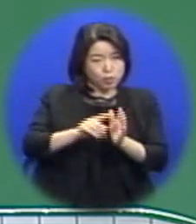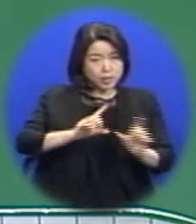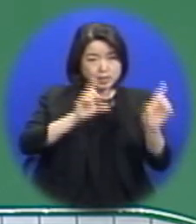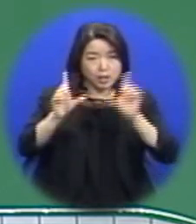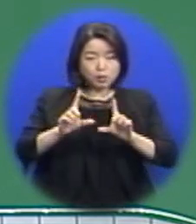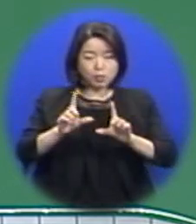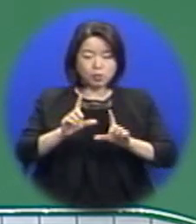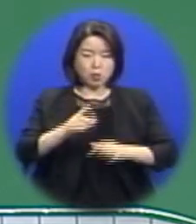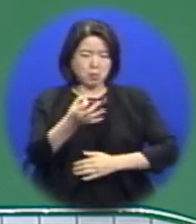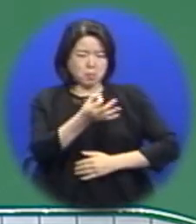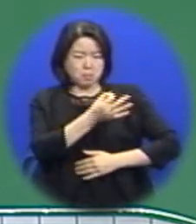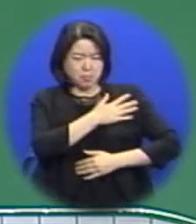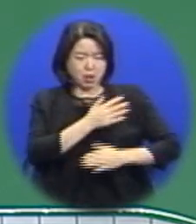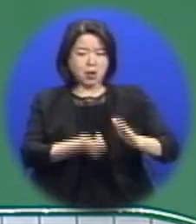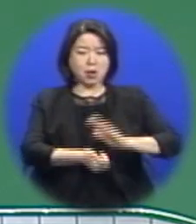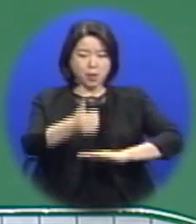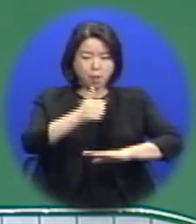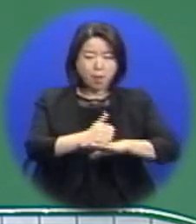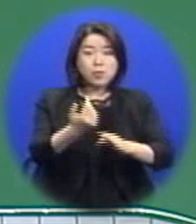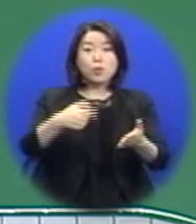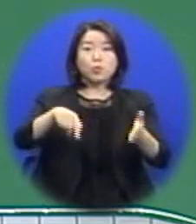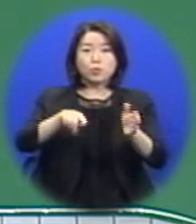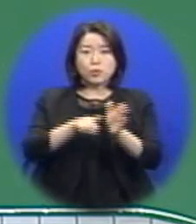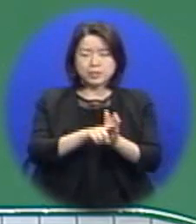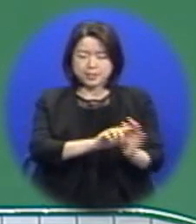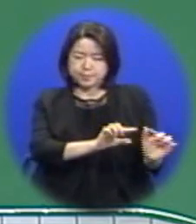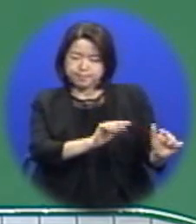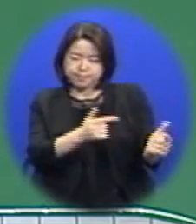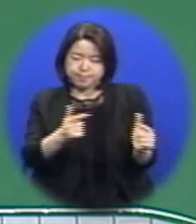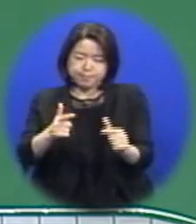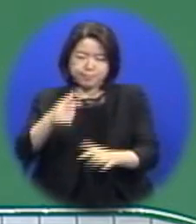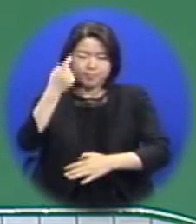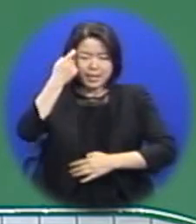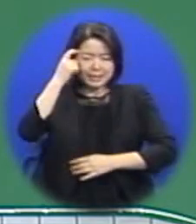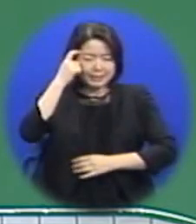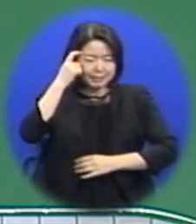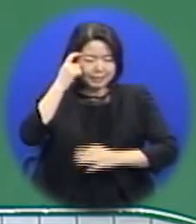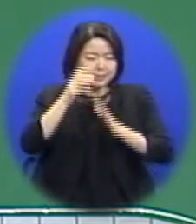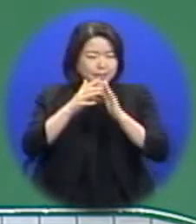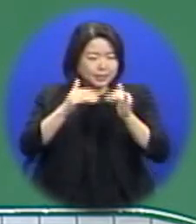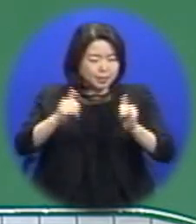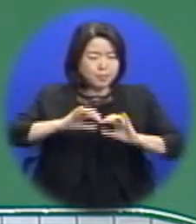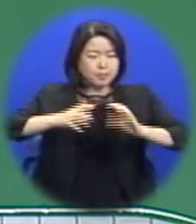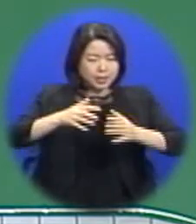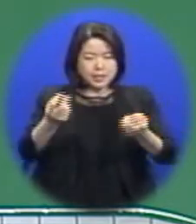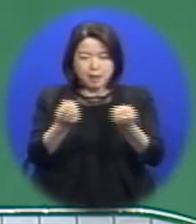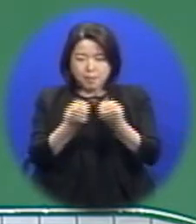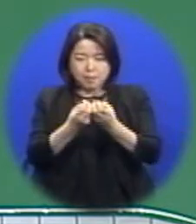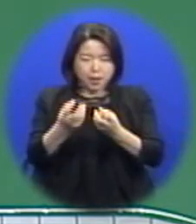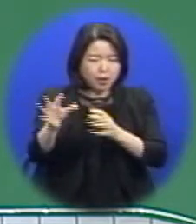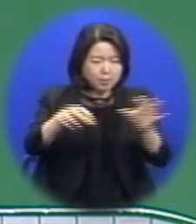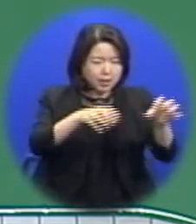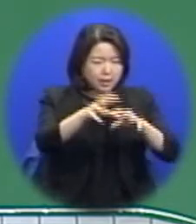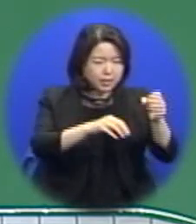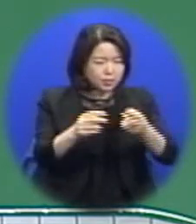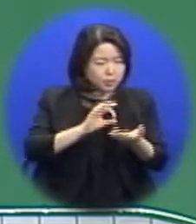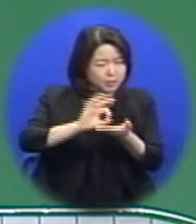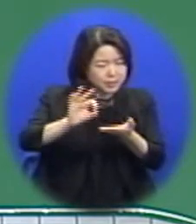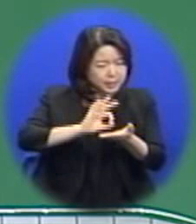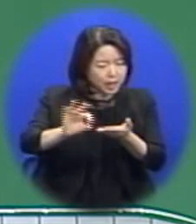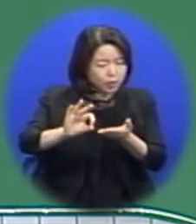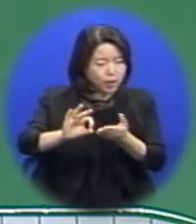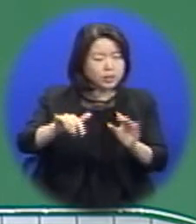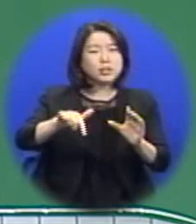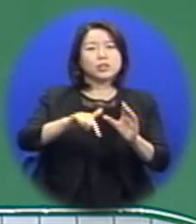성공하고 하기 위해서 온갖 인간적이고 세상적인 방법을 다 쓰는 기독교인들이 참